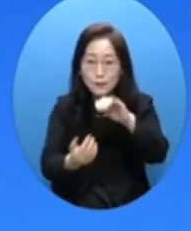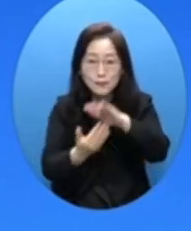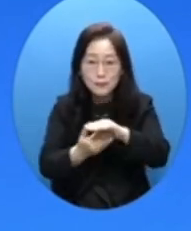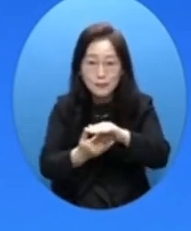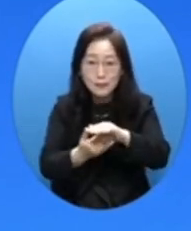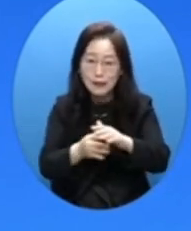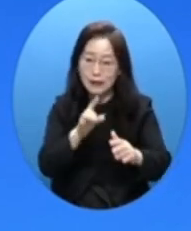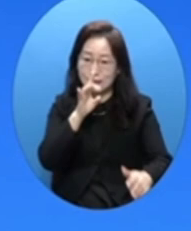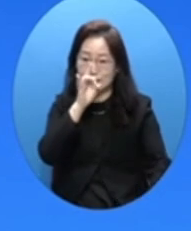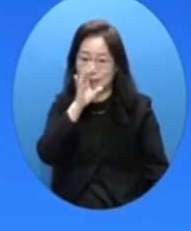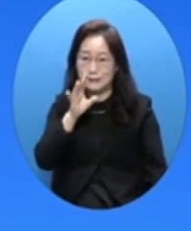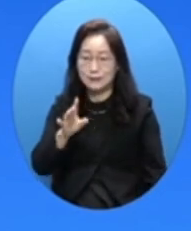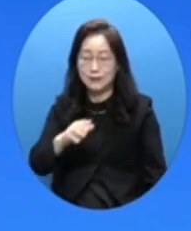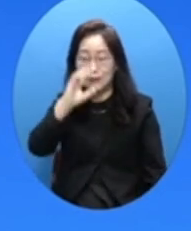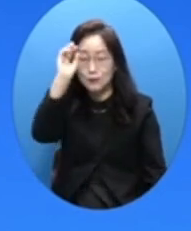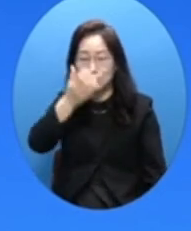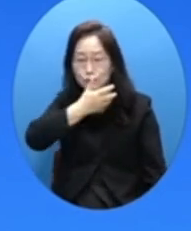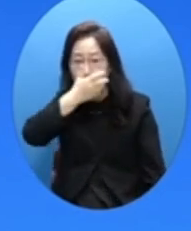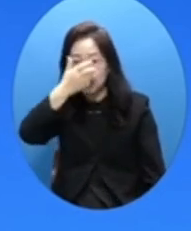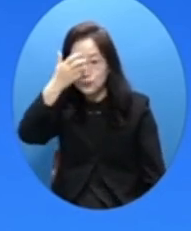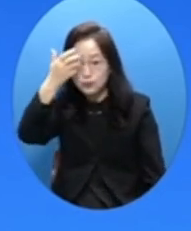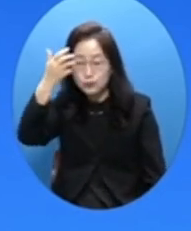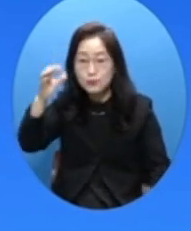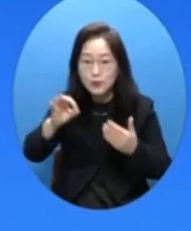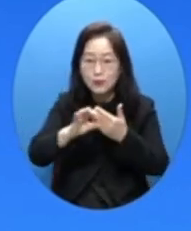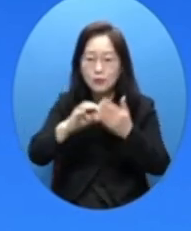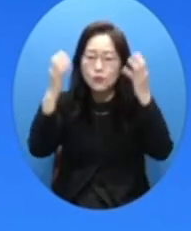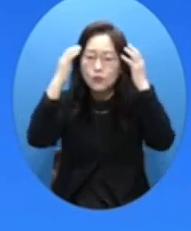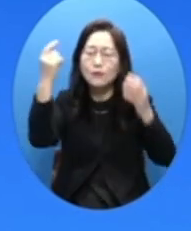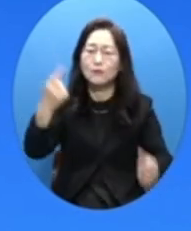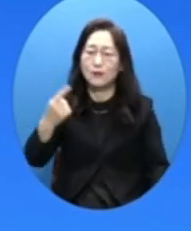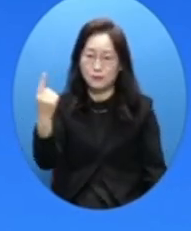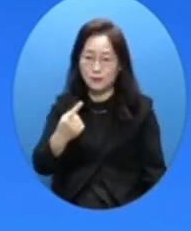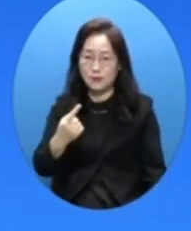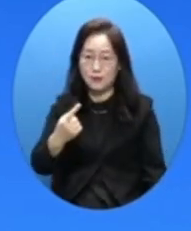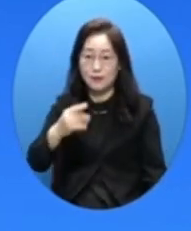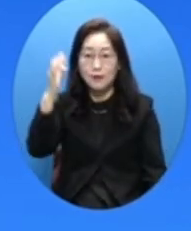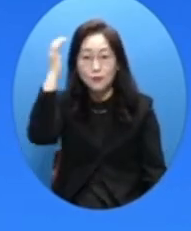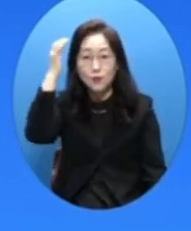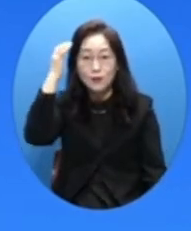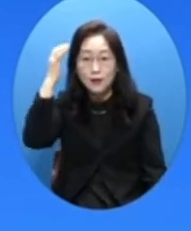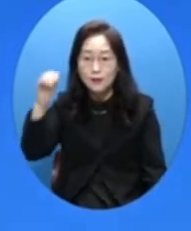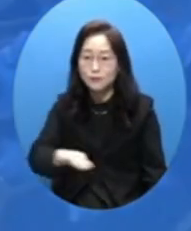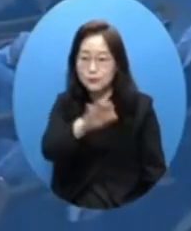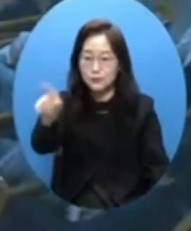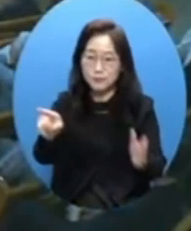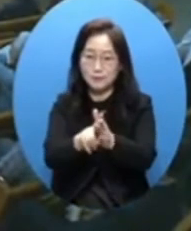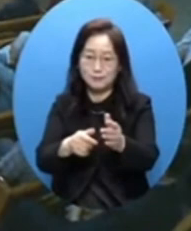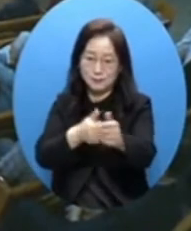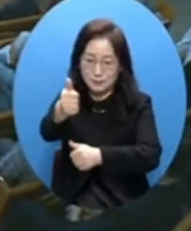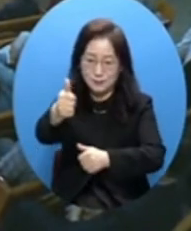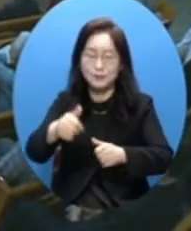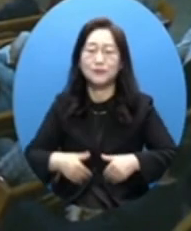아닙니다 꿈을 꿀 때 고난이 다가옵니다 그 고난을 우리가 믿음으로 이겨 나가야